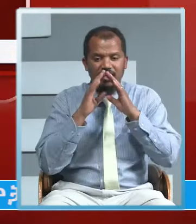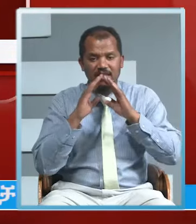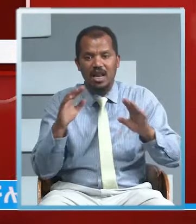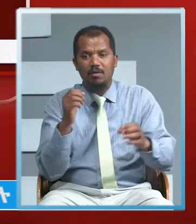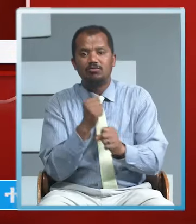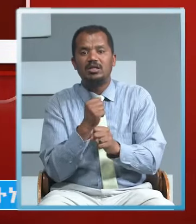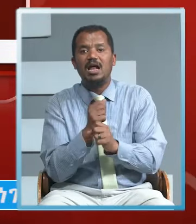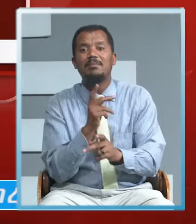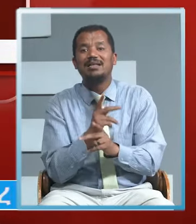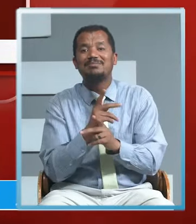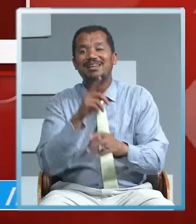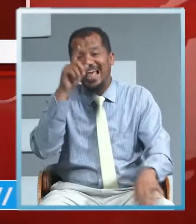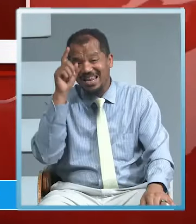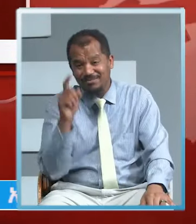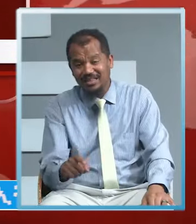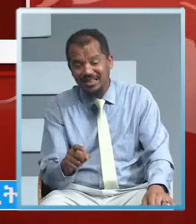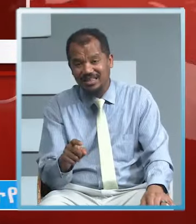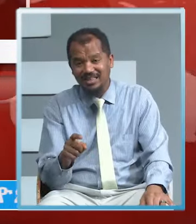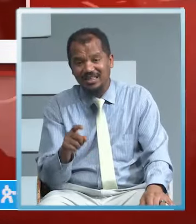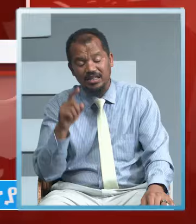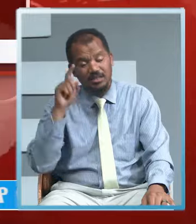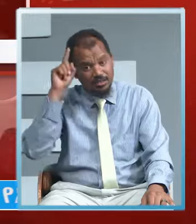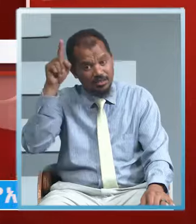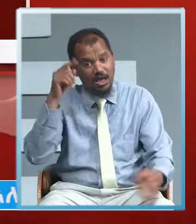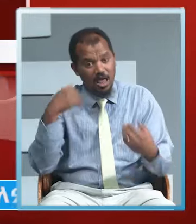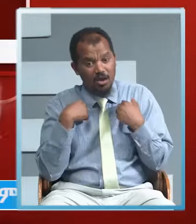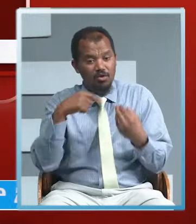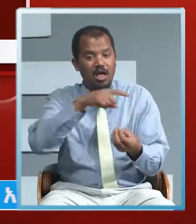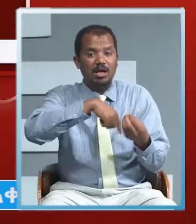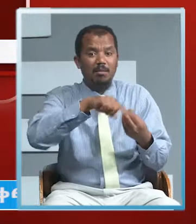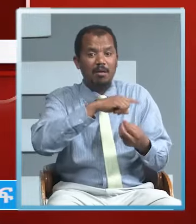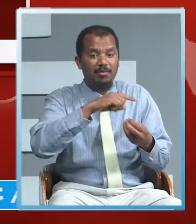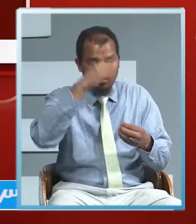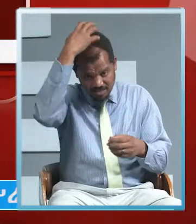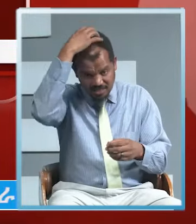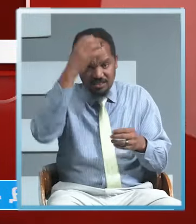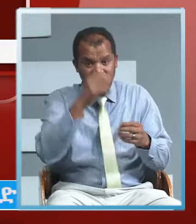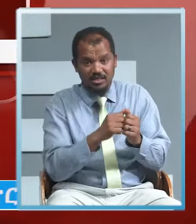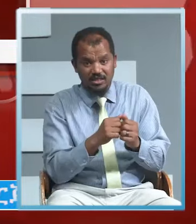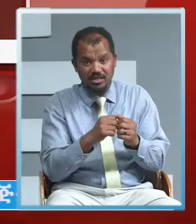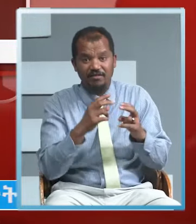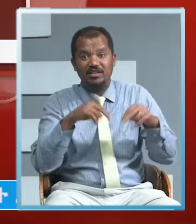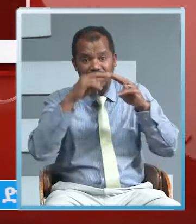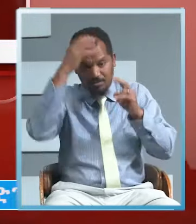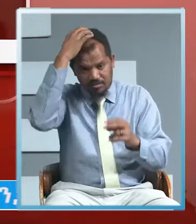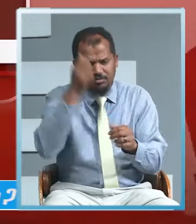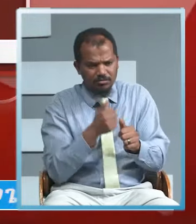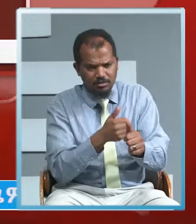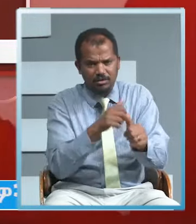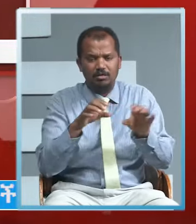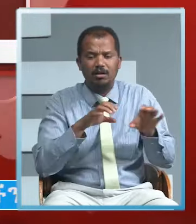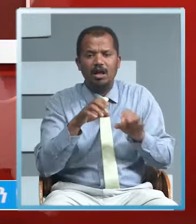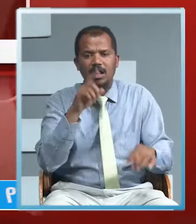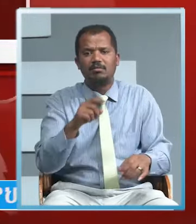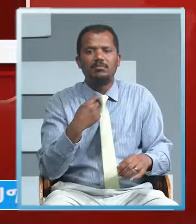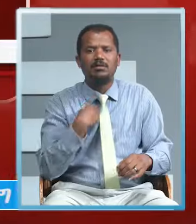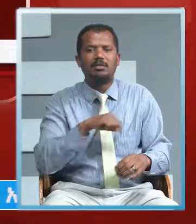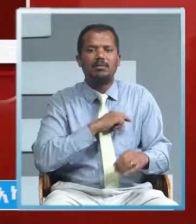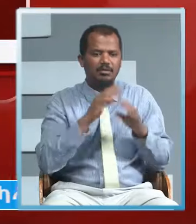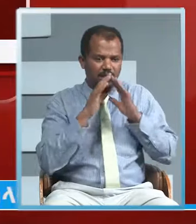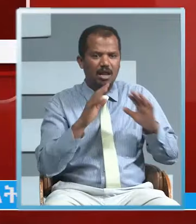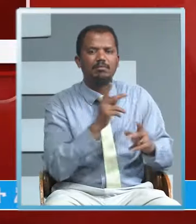ስራ ማስጠበቅ ያለበት የዛለው አካባቢ መንግስት ፌደራል መንግስትም ክትትል መደረግ ያለበት እኛም እንደ ወያካር